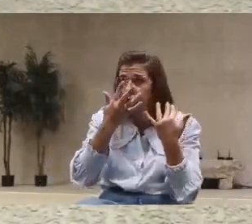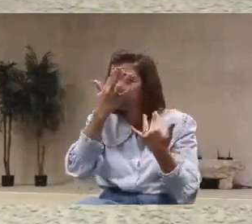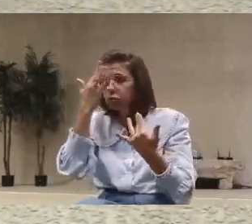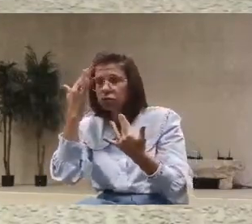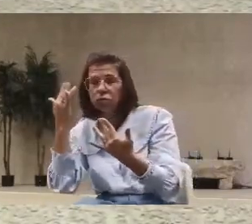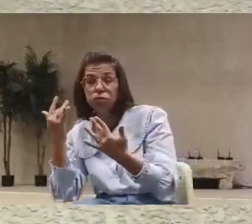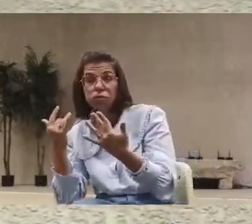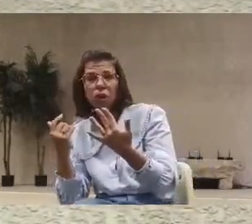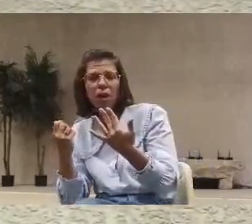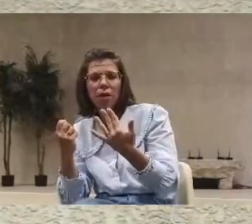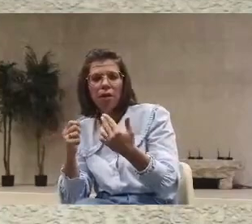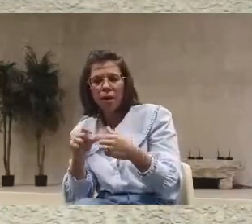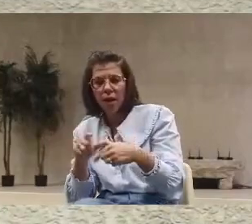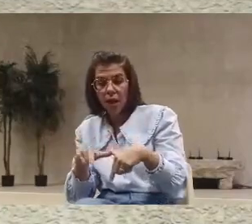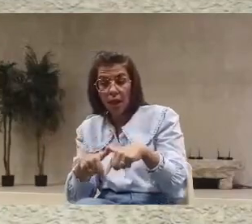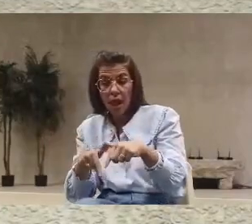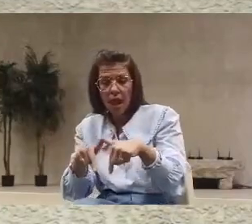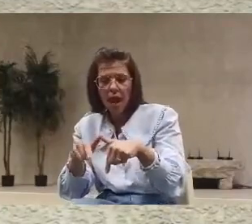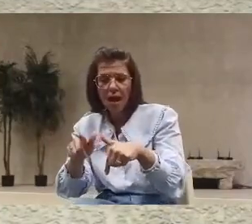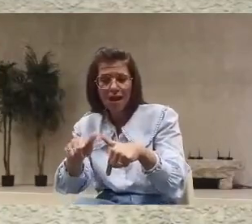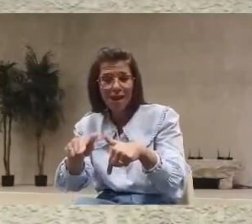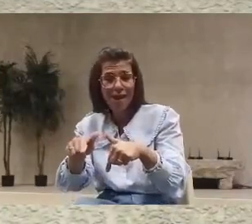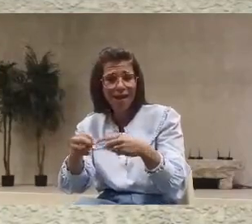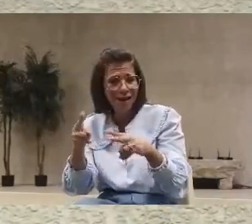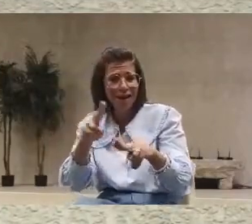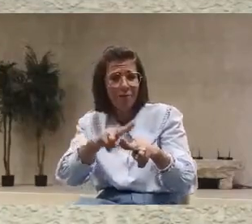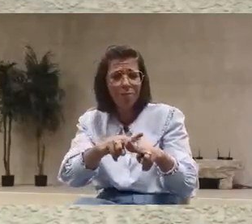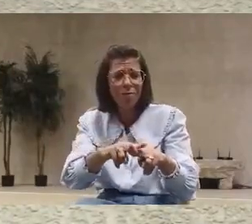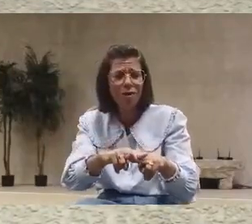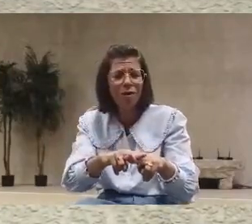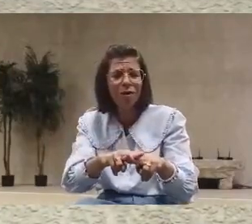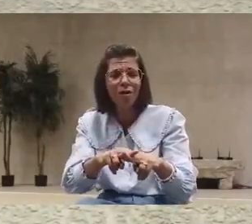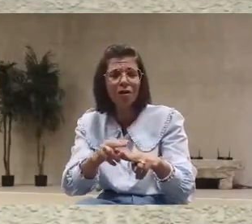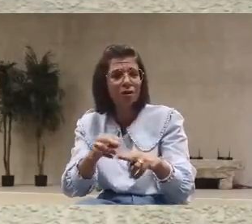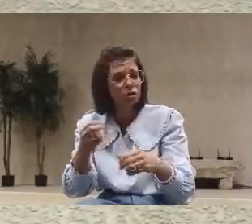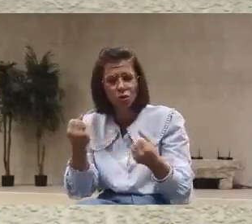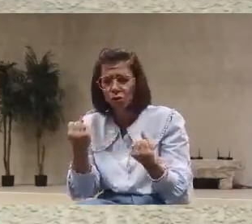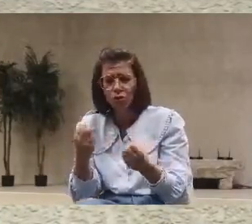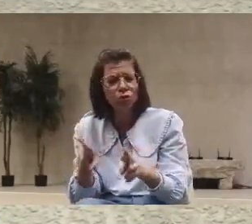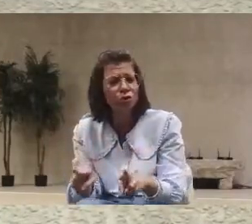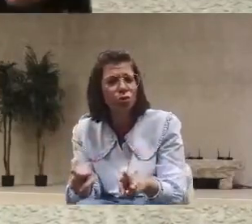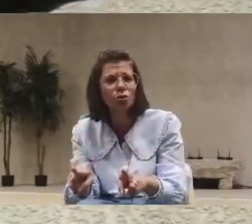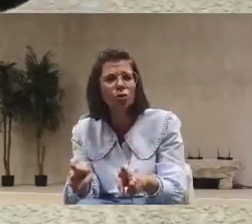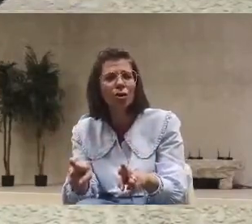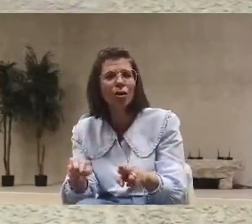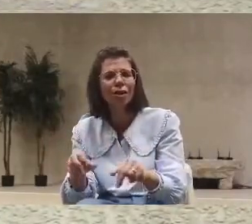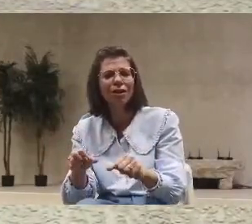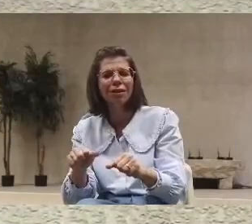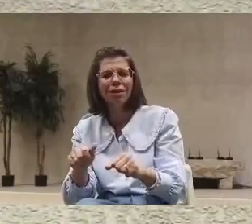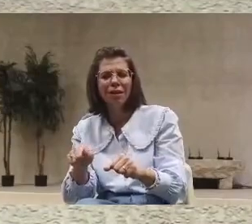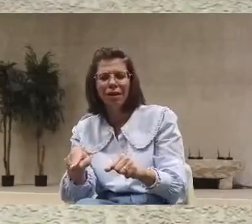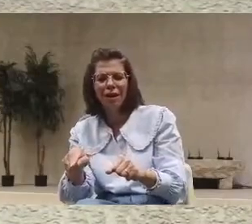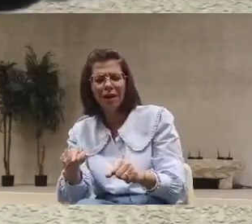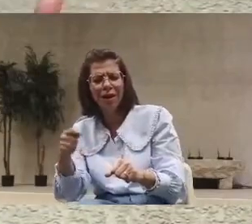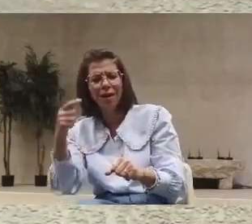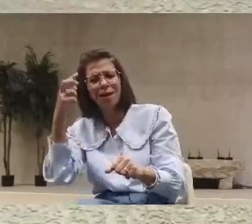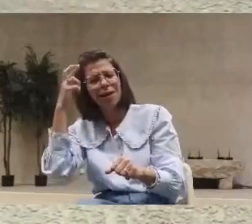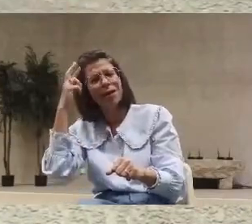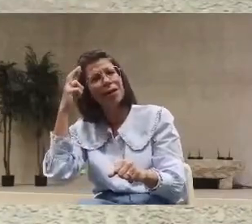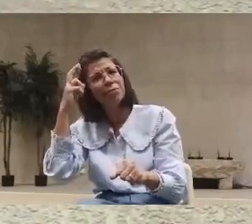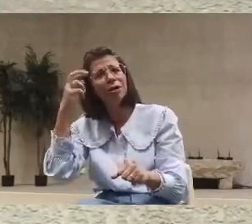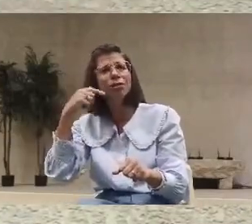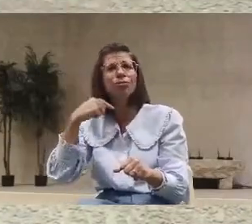politique elle repasse tout ça et elle avait un certain idéal pour son pays pour le pays et voilà être un bon